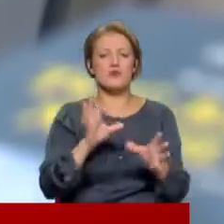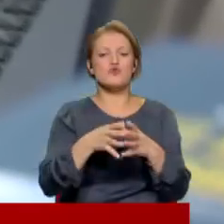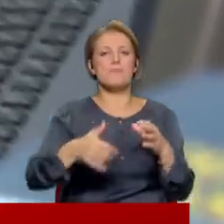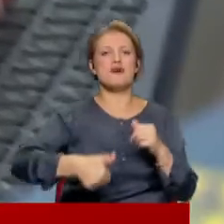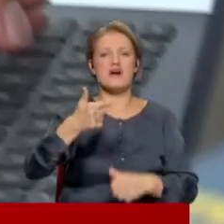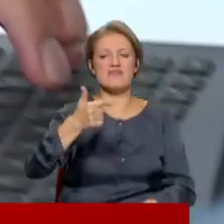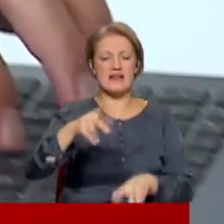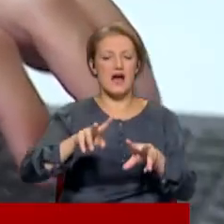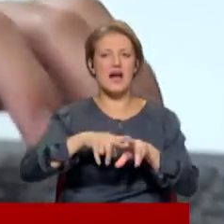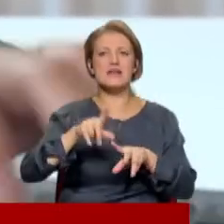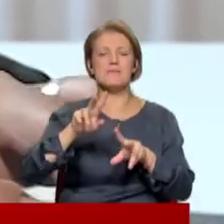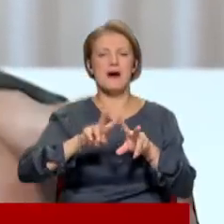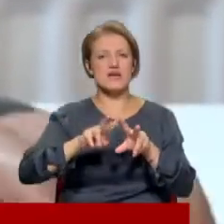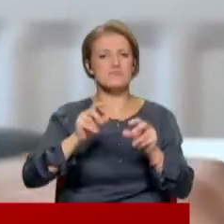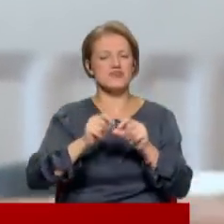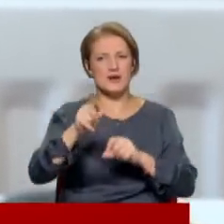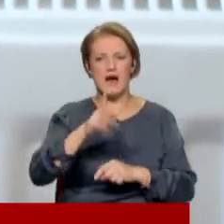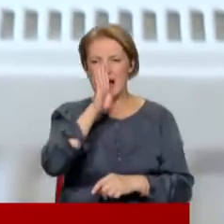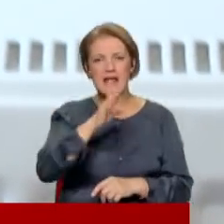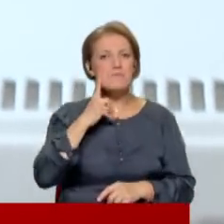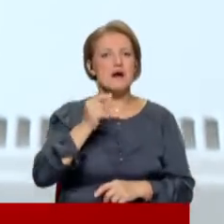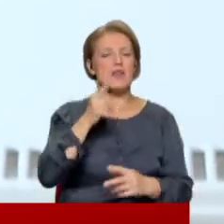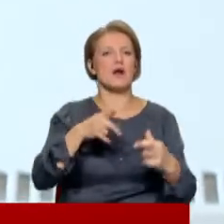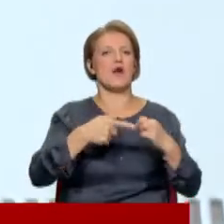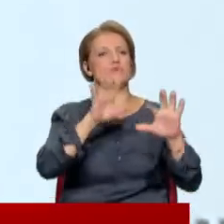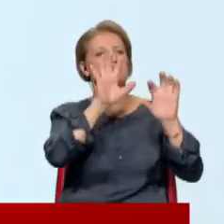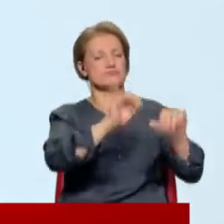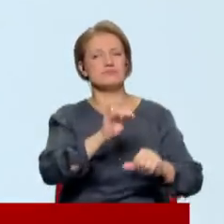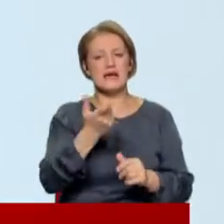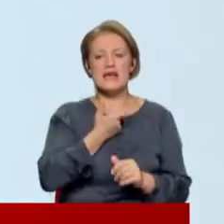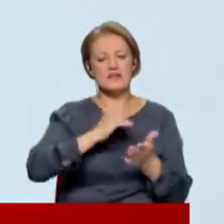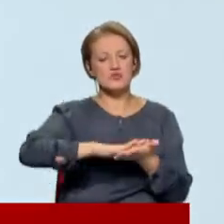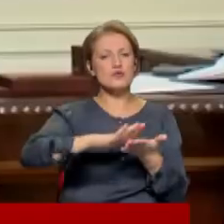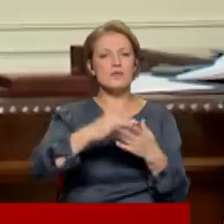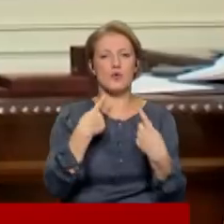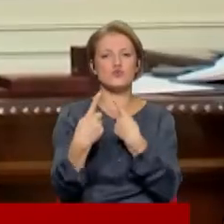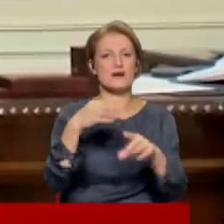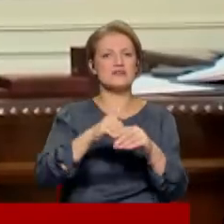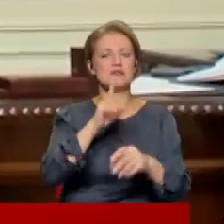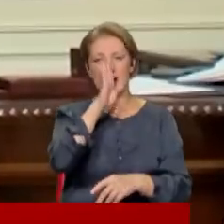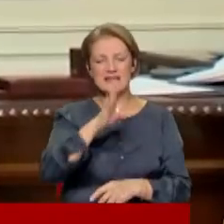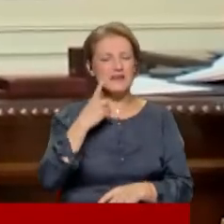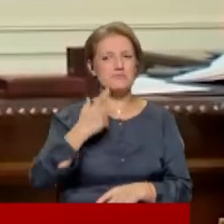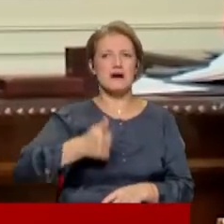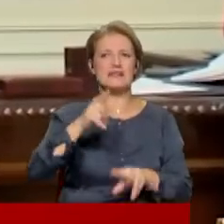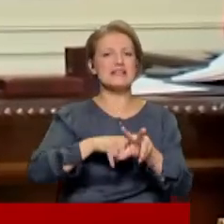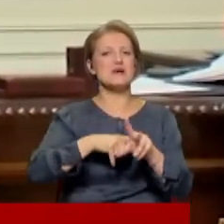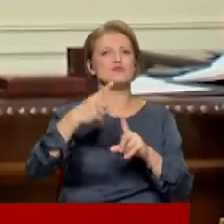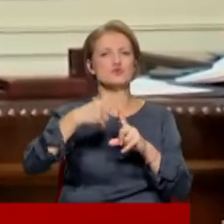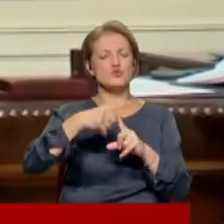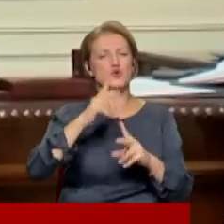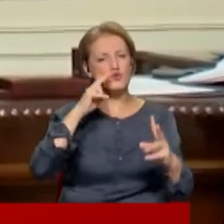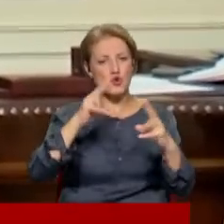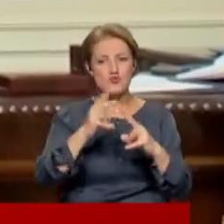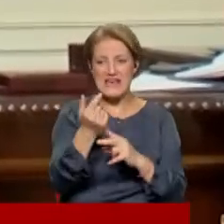Başkan Vekili Ali Mahir Başarır Adalet Bakanı ile randevulaştı. Mevcut yasal düzenlemeyi konuşmak için Adalet Bakanı Yılmaz Tunç görüşmeye